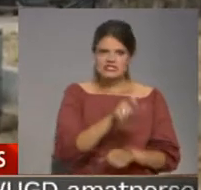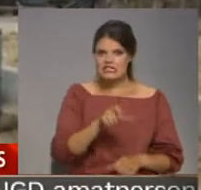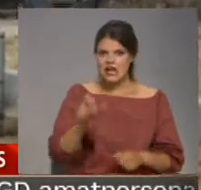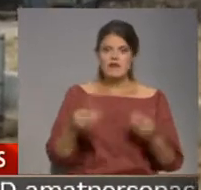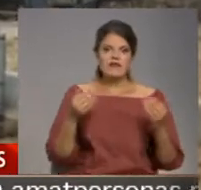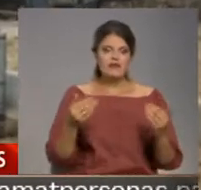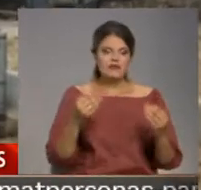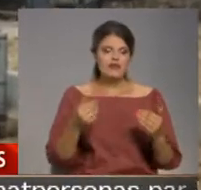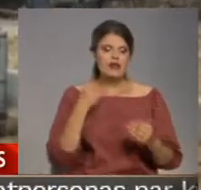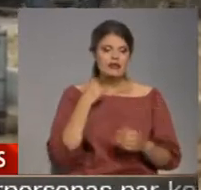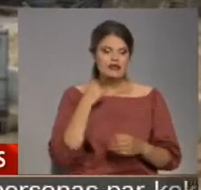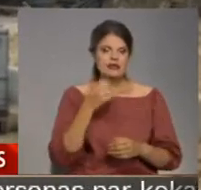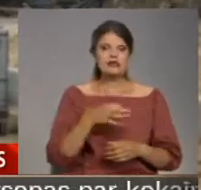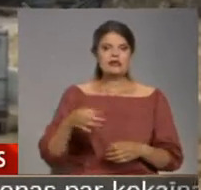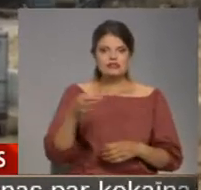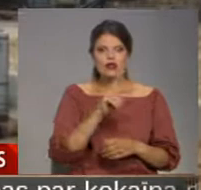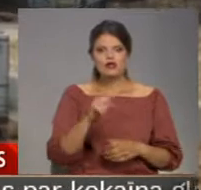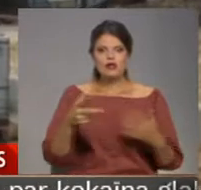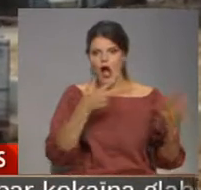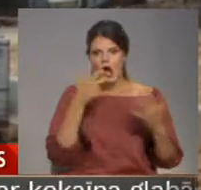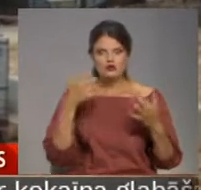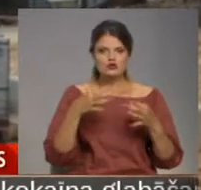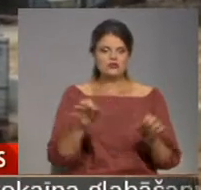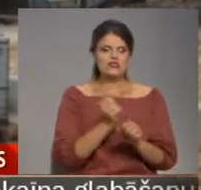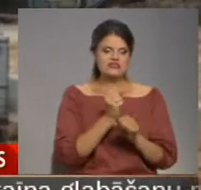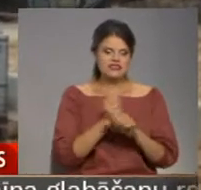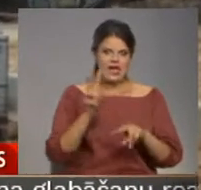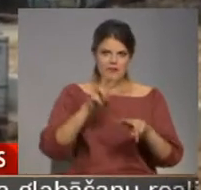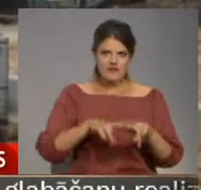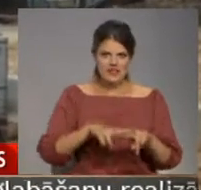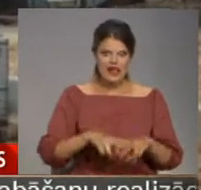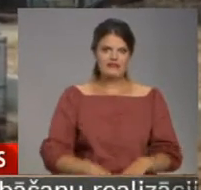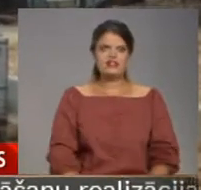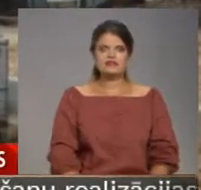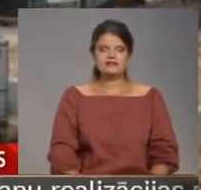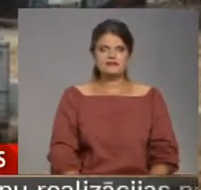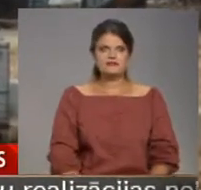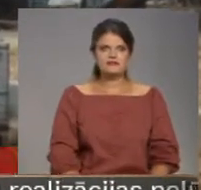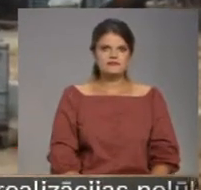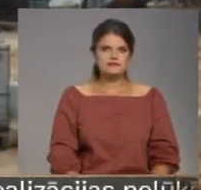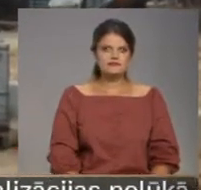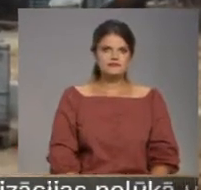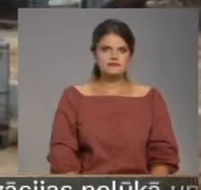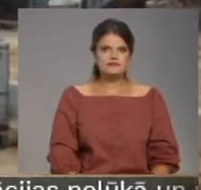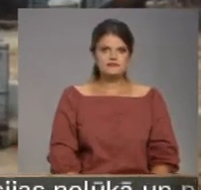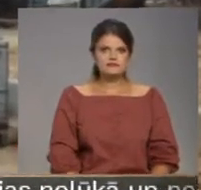Pašreiz Rīgas areālā ir vairāk nekā 800 vakanču. Sandra Leitāne, Andris Pāns, Zemgales reģionālā televīzija.